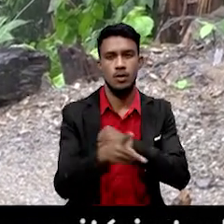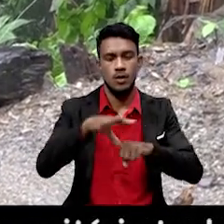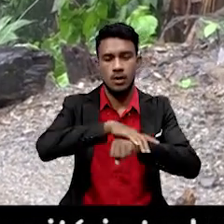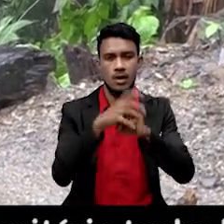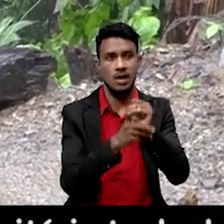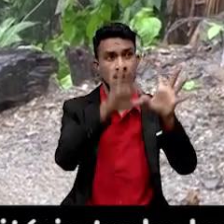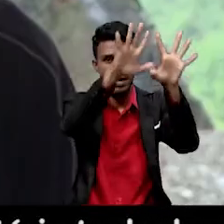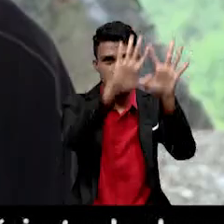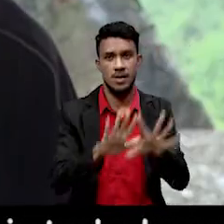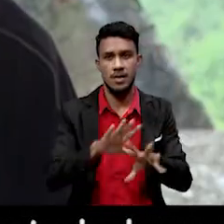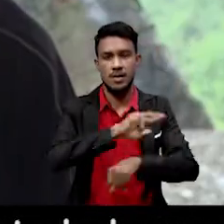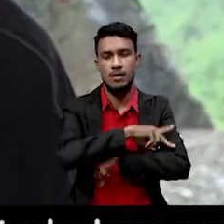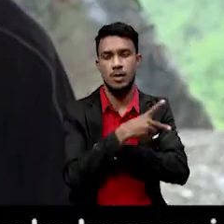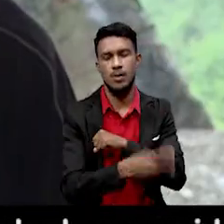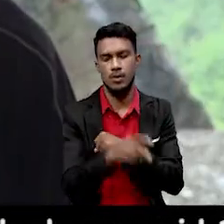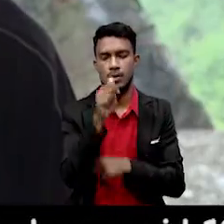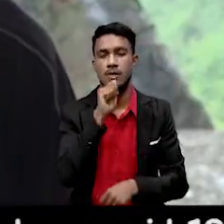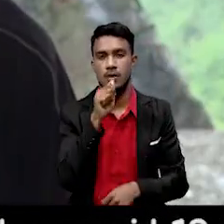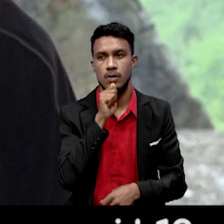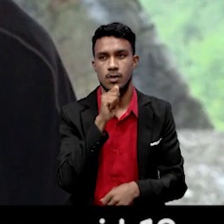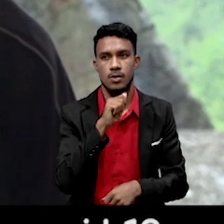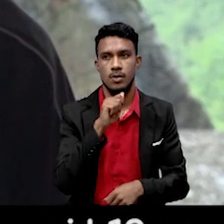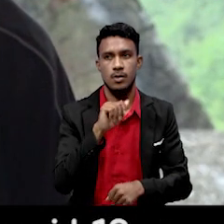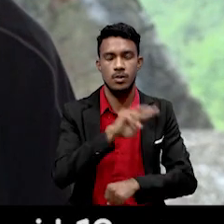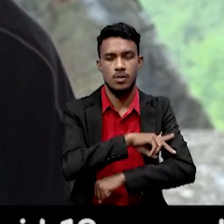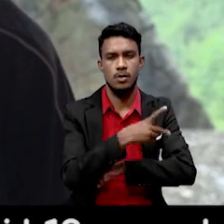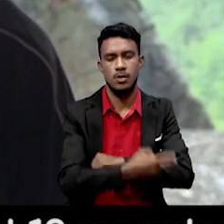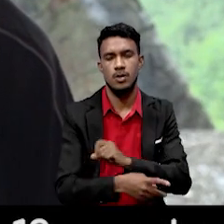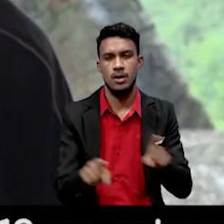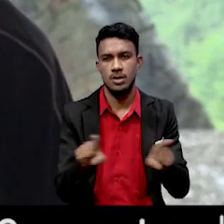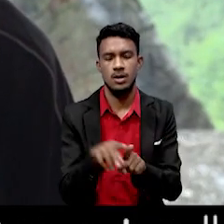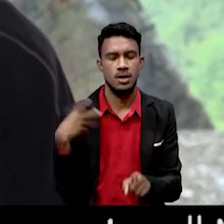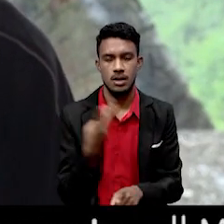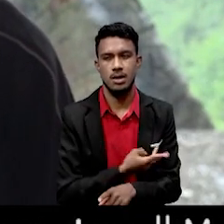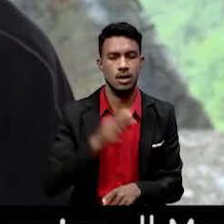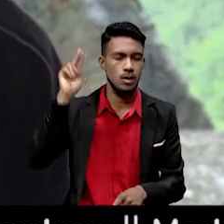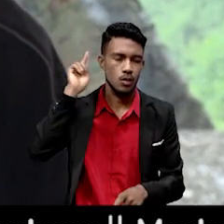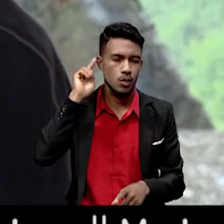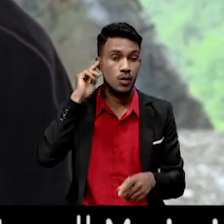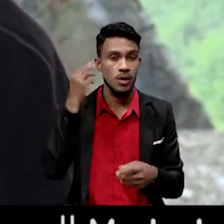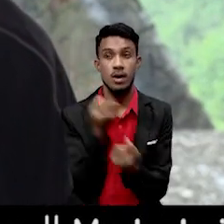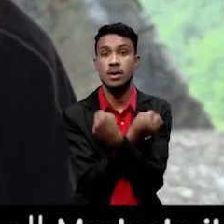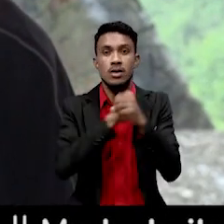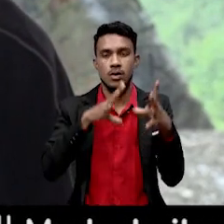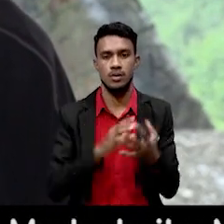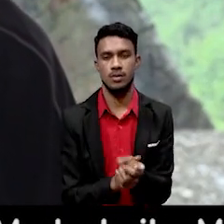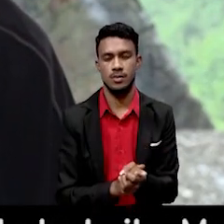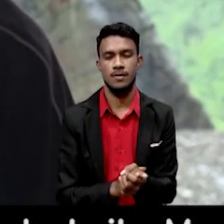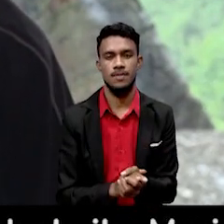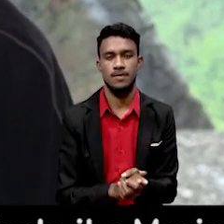nonogri. Ansan munu bye-bye ni tarona buat tutu tarutu. Muri de dada